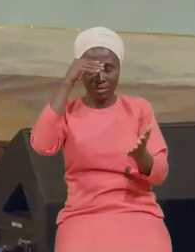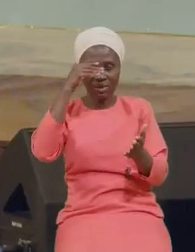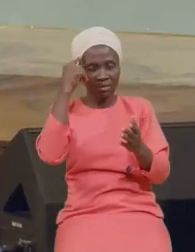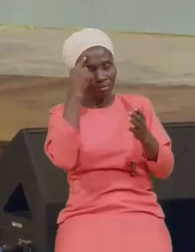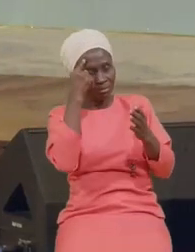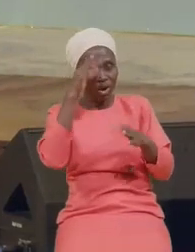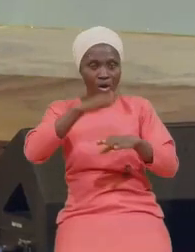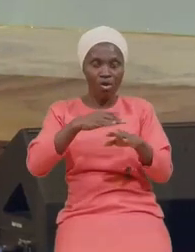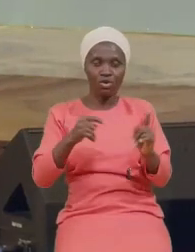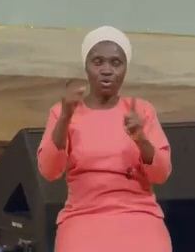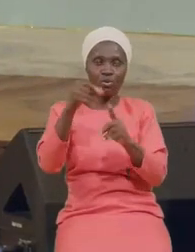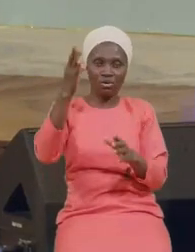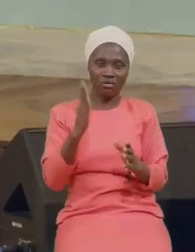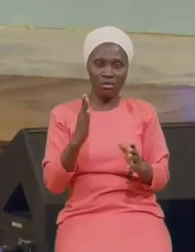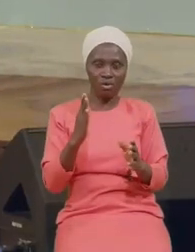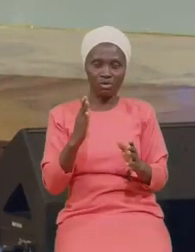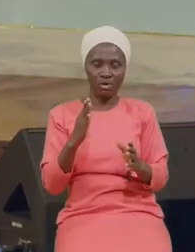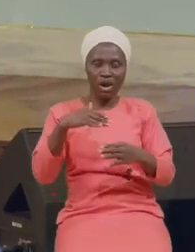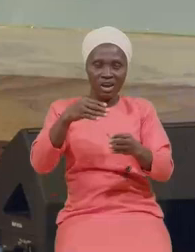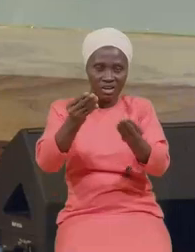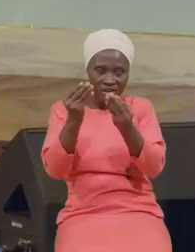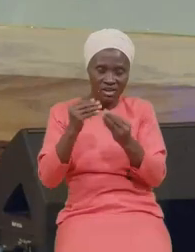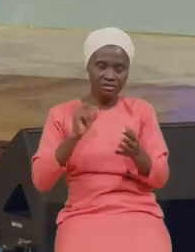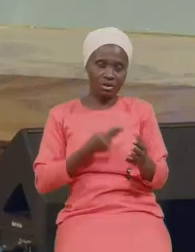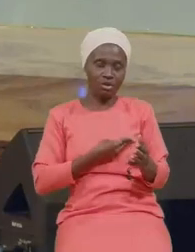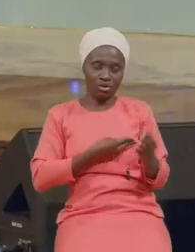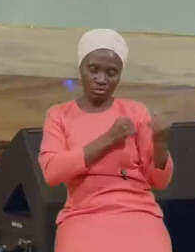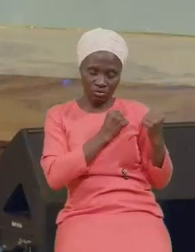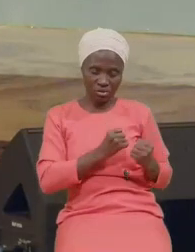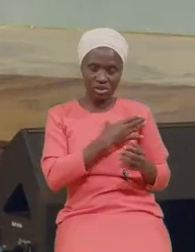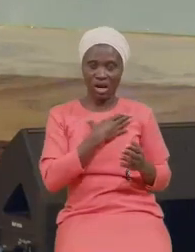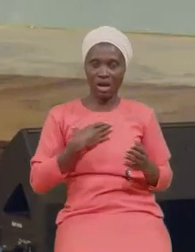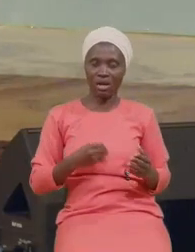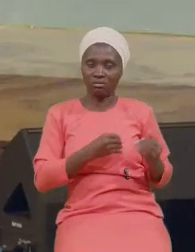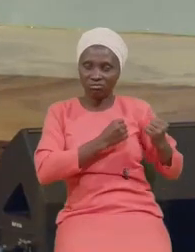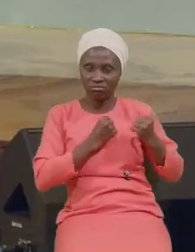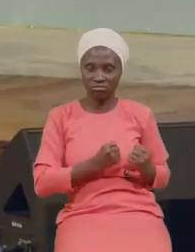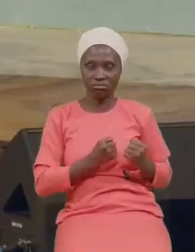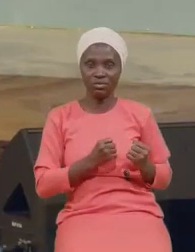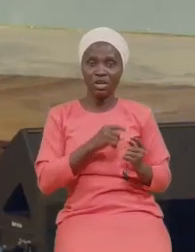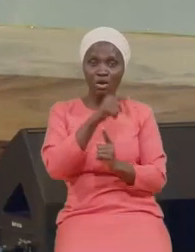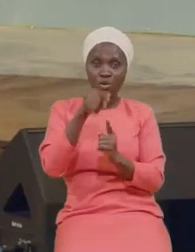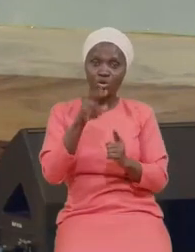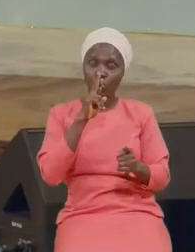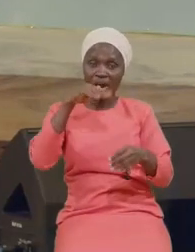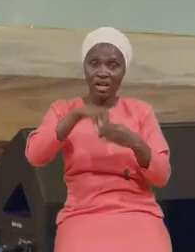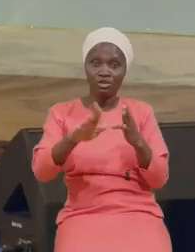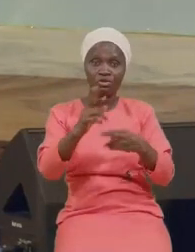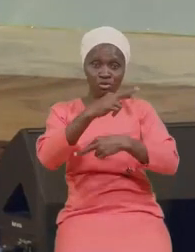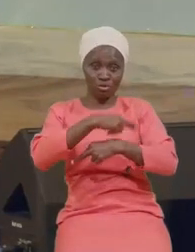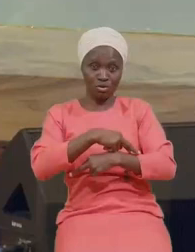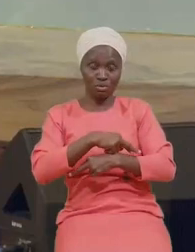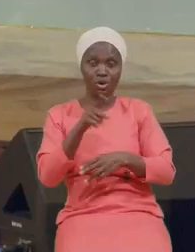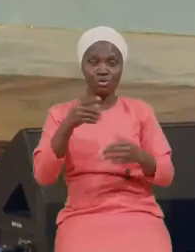cela nous rend courageux lorsque tu es chez toi à la maison dans ta chambre alors tu